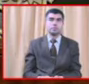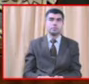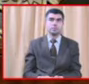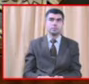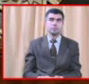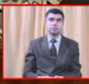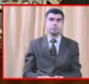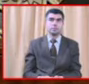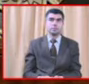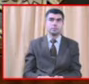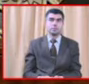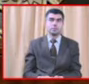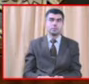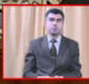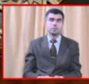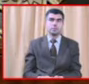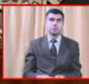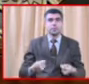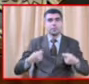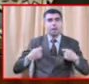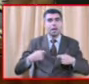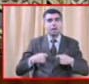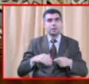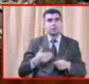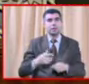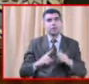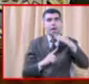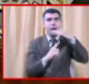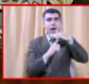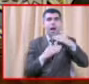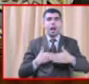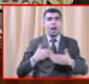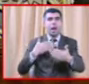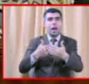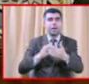خلونا ندوزوا. الله يجزيكم بخير. السيد رئيس تفضل، تفضل آخر نقطة نظام، تفضل.